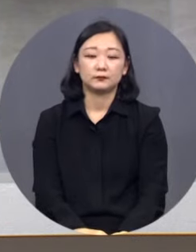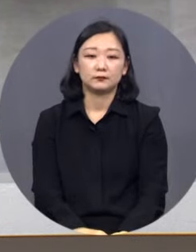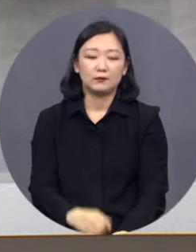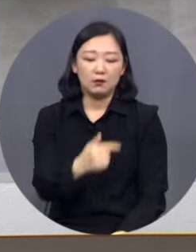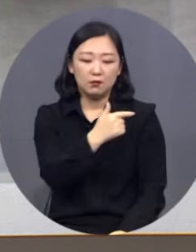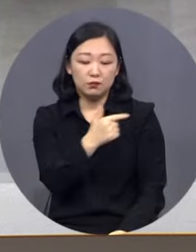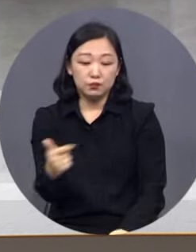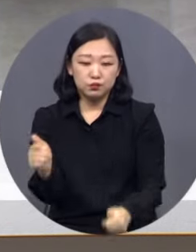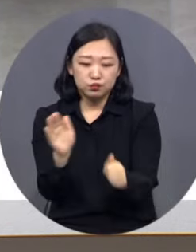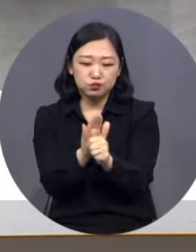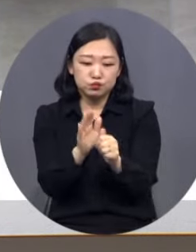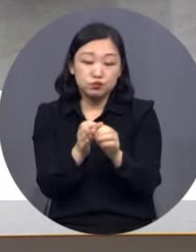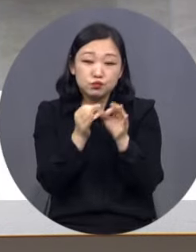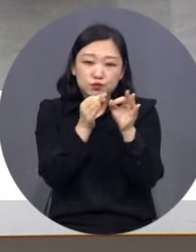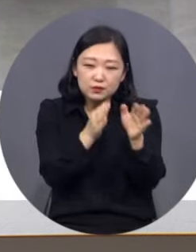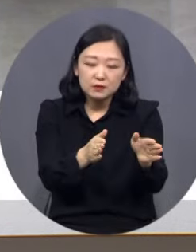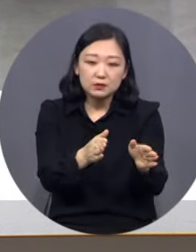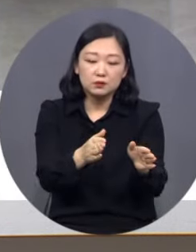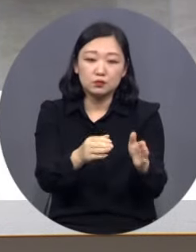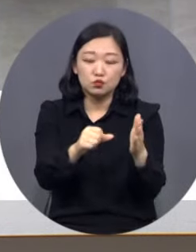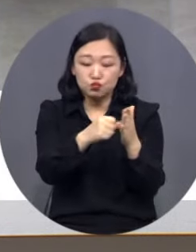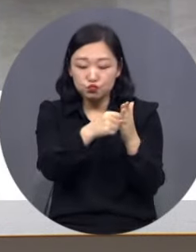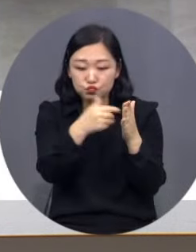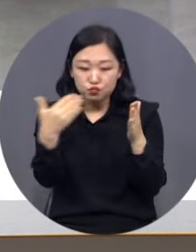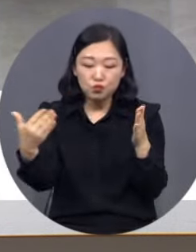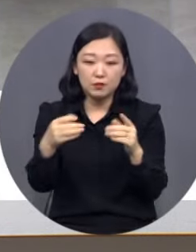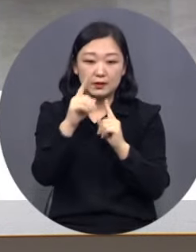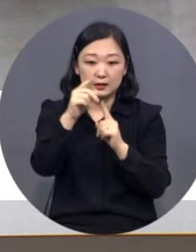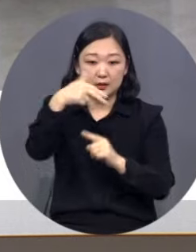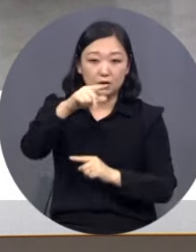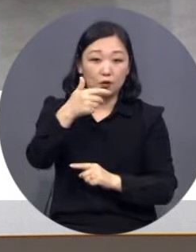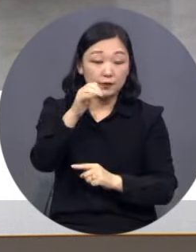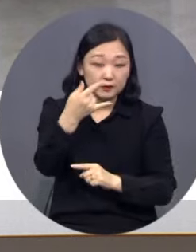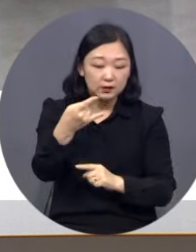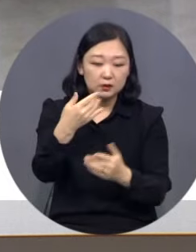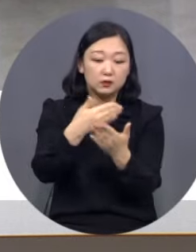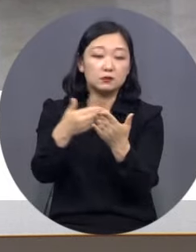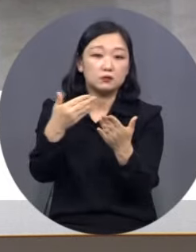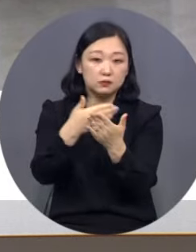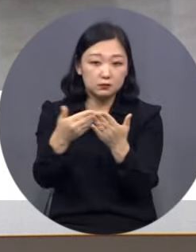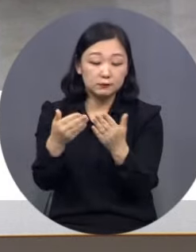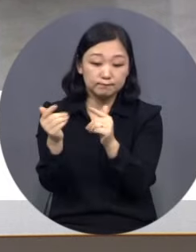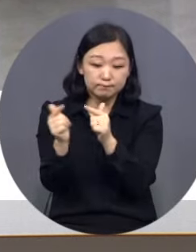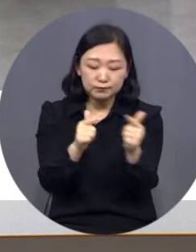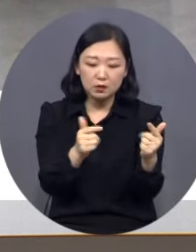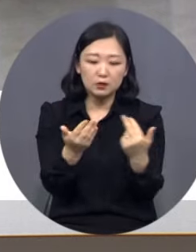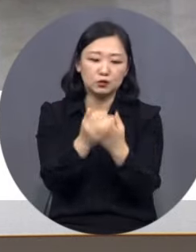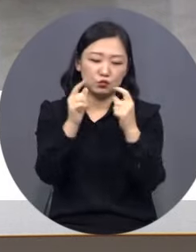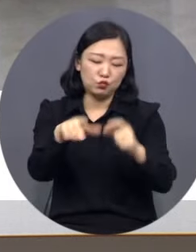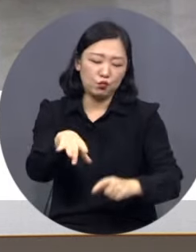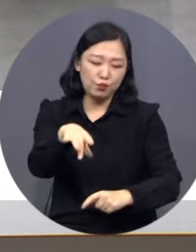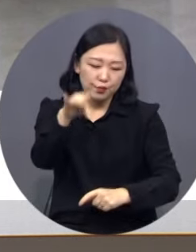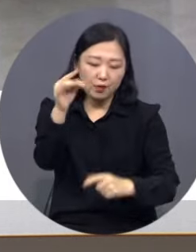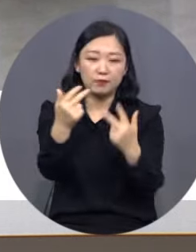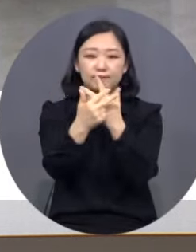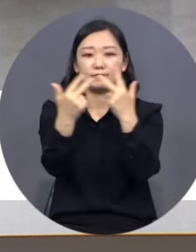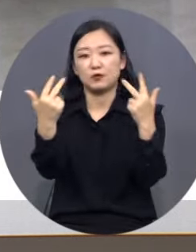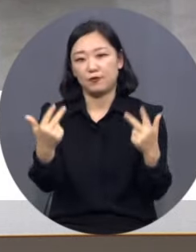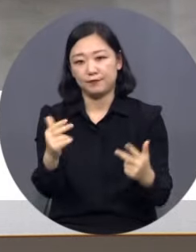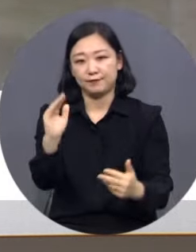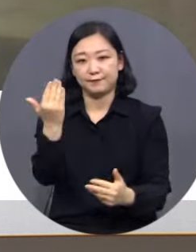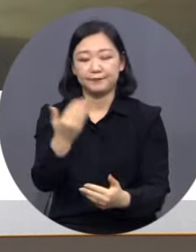세기의 기증으로 화제가 됐던 고 이건희 삼성그룹 회장의 소장 미술품들이 제주에서 처음으로